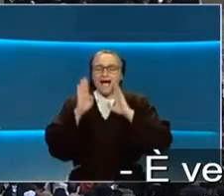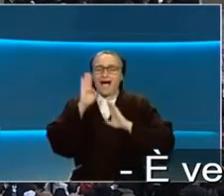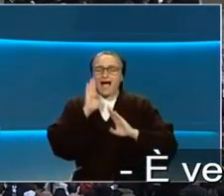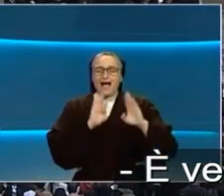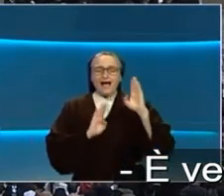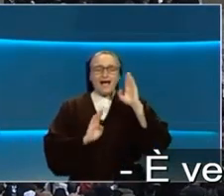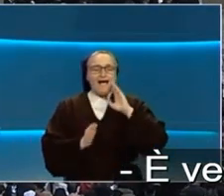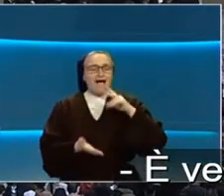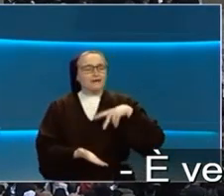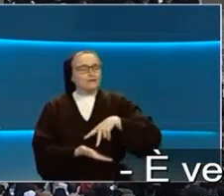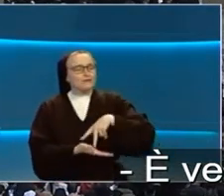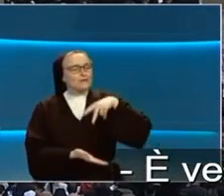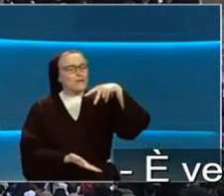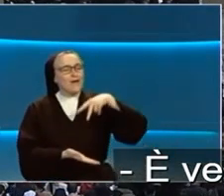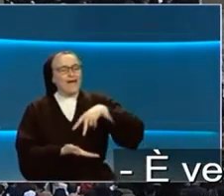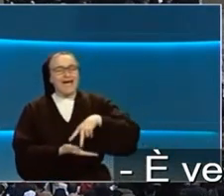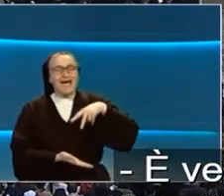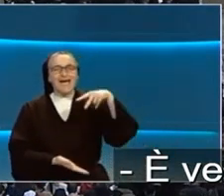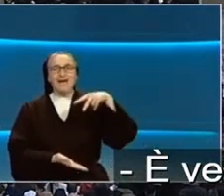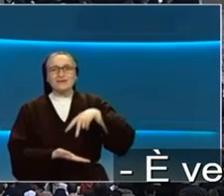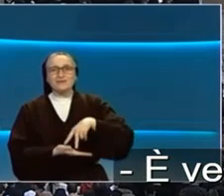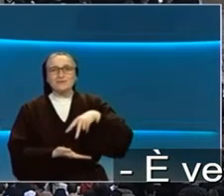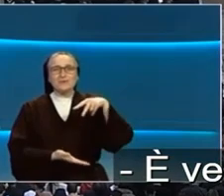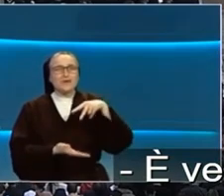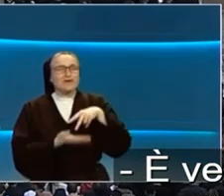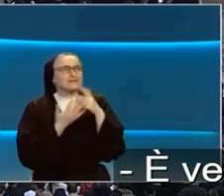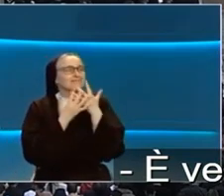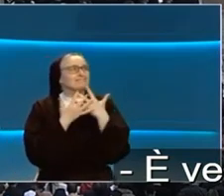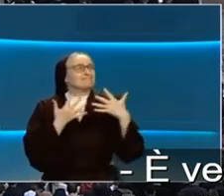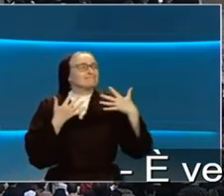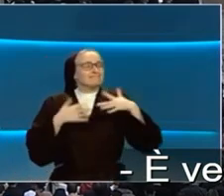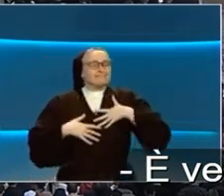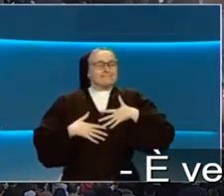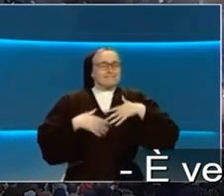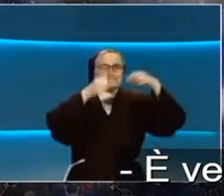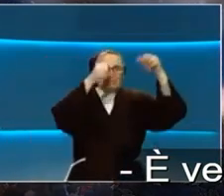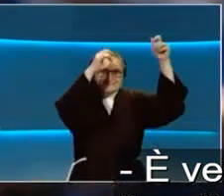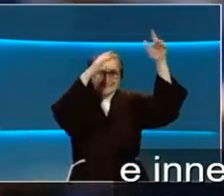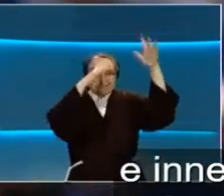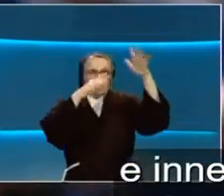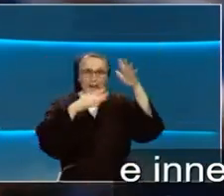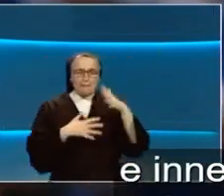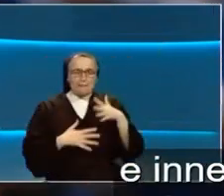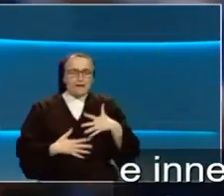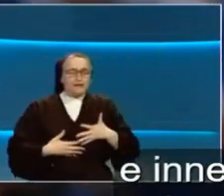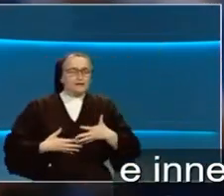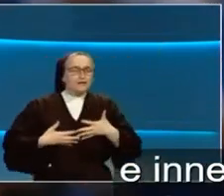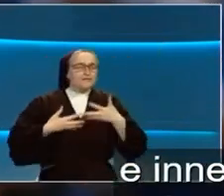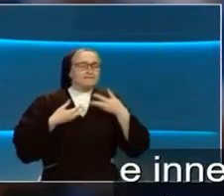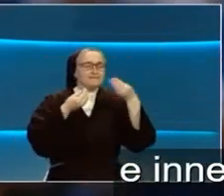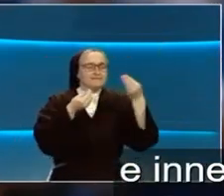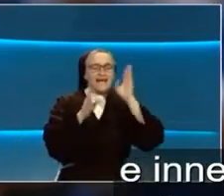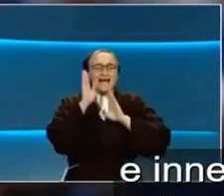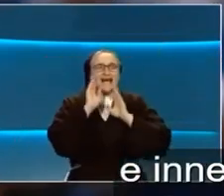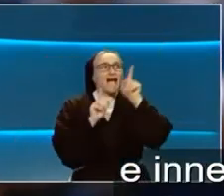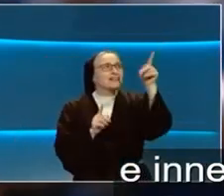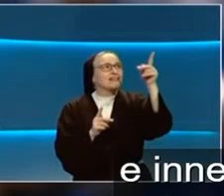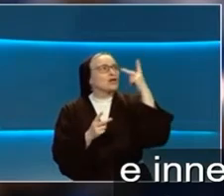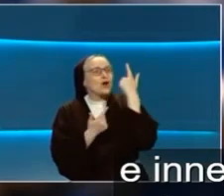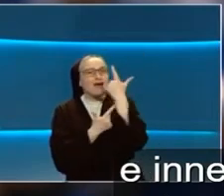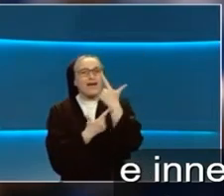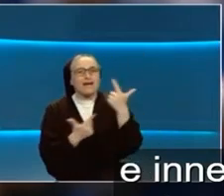omnipotentem, Filiumque eius unigenitum, Dominum nostrum